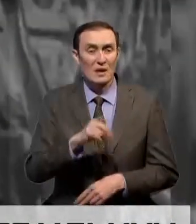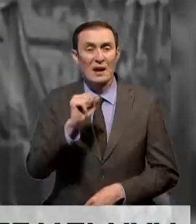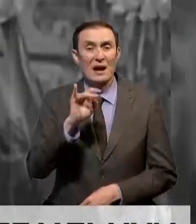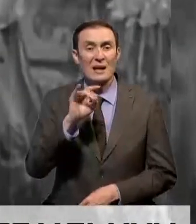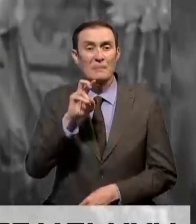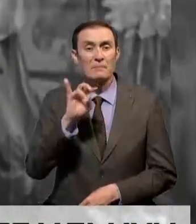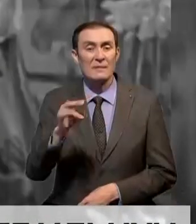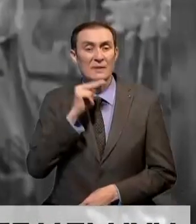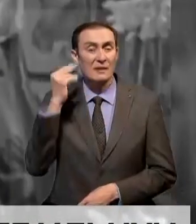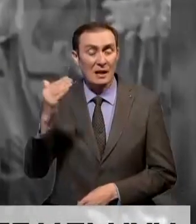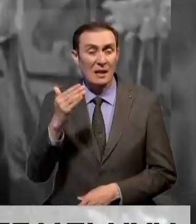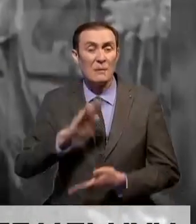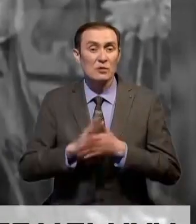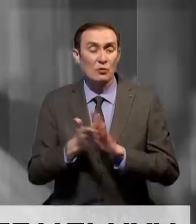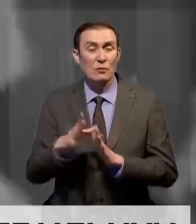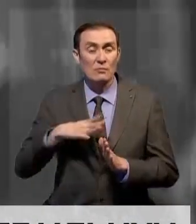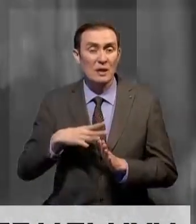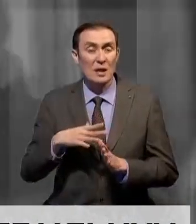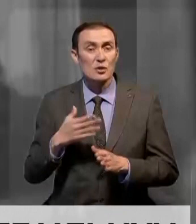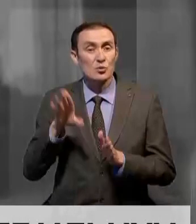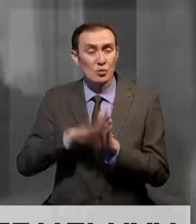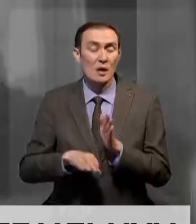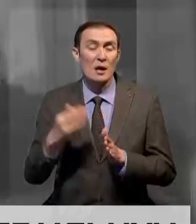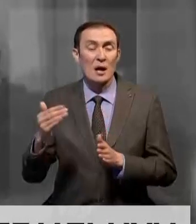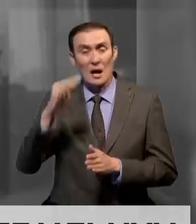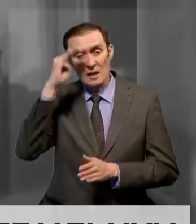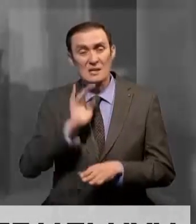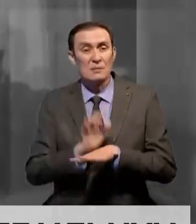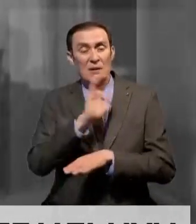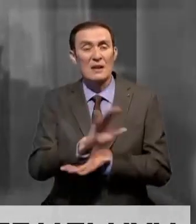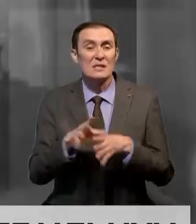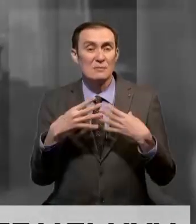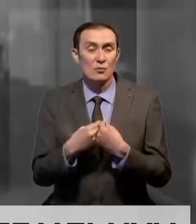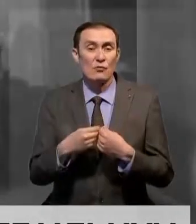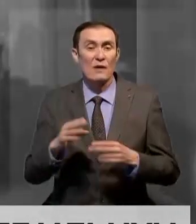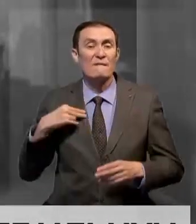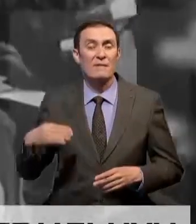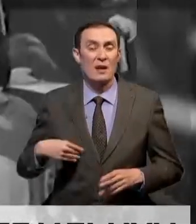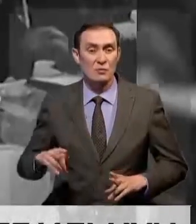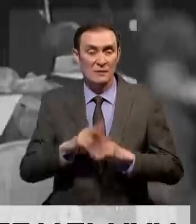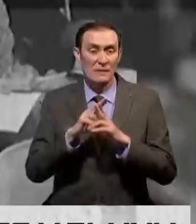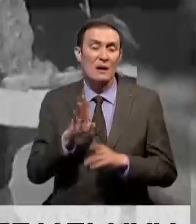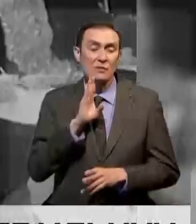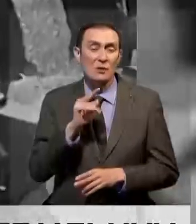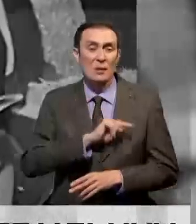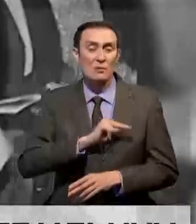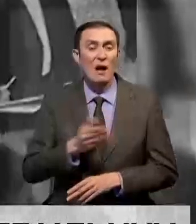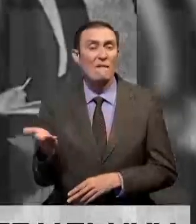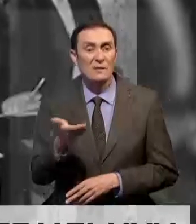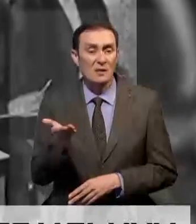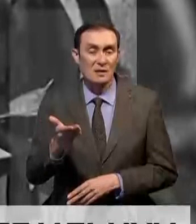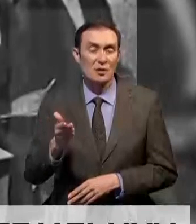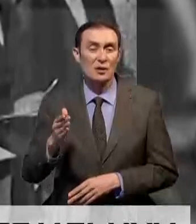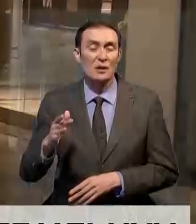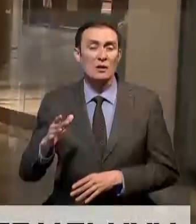А в 36-м, когда обстановка в Маньчжурии стала неспокойной, отец Аллы отправляет семью в безопасный Париж. Там Алла работает официанткой, а позже проходит кастинг